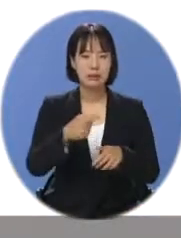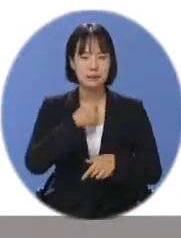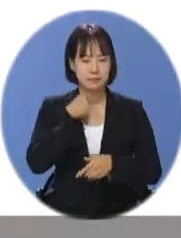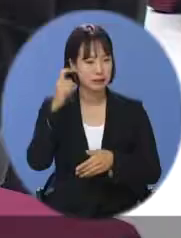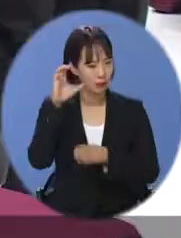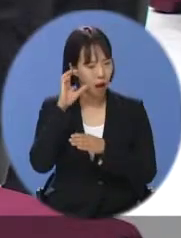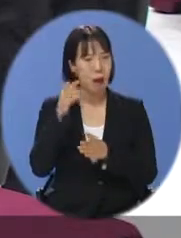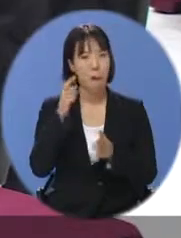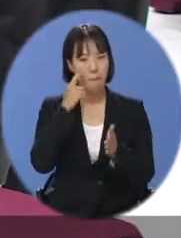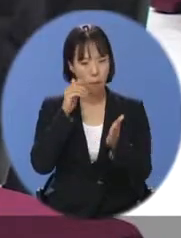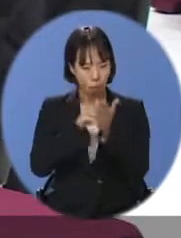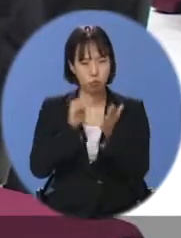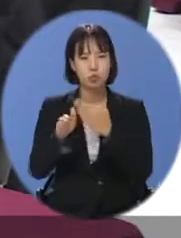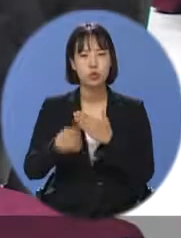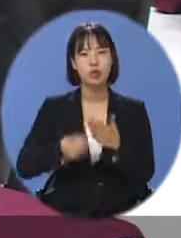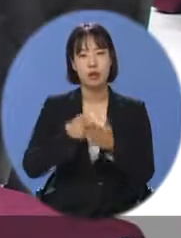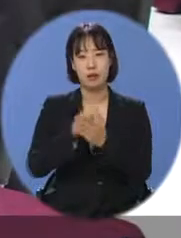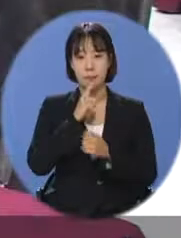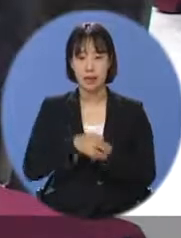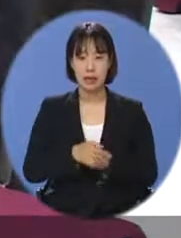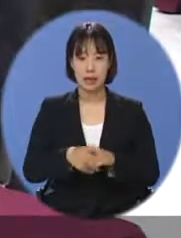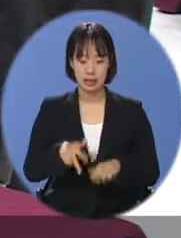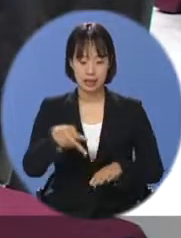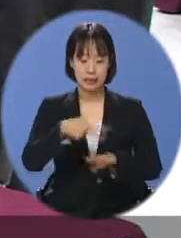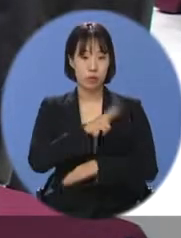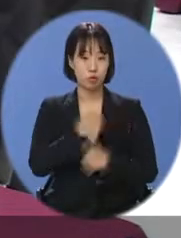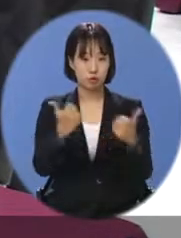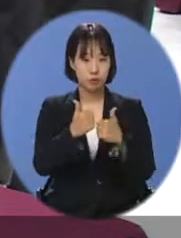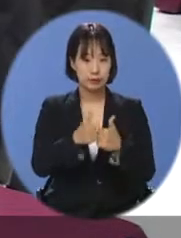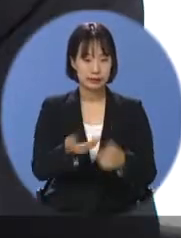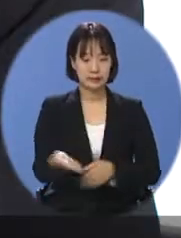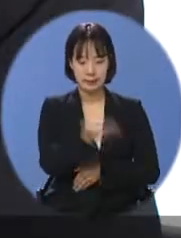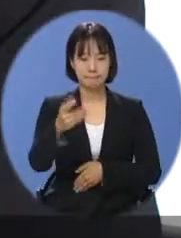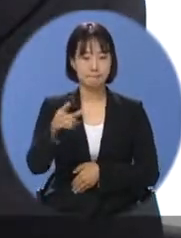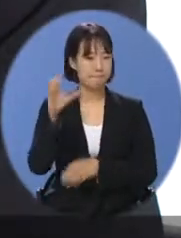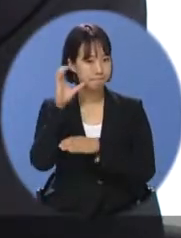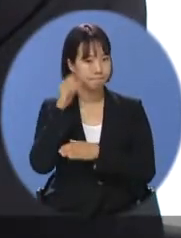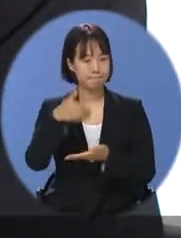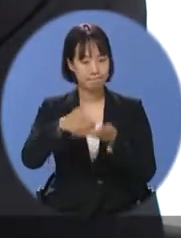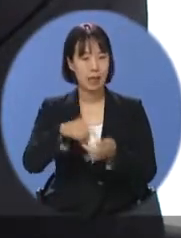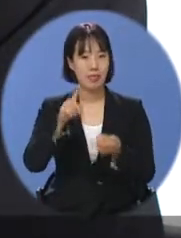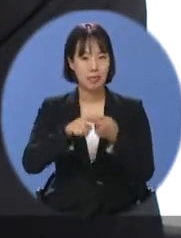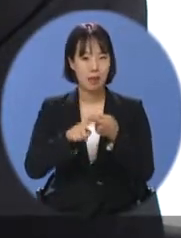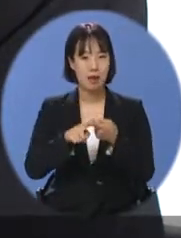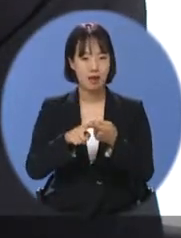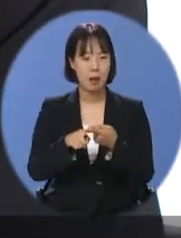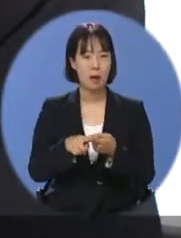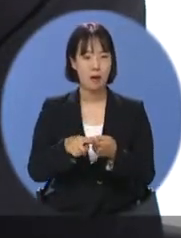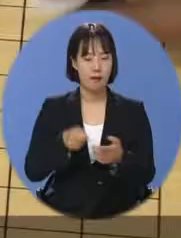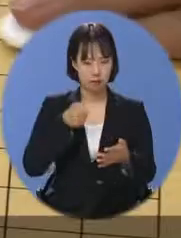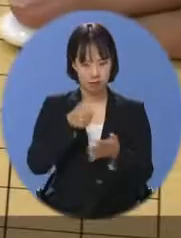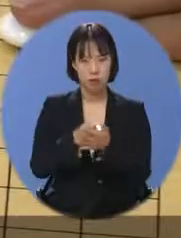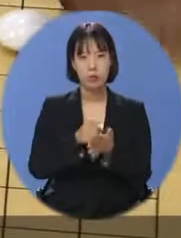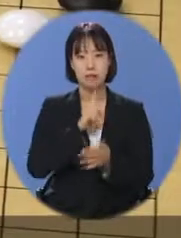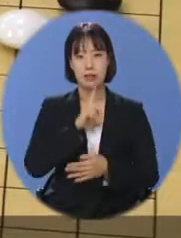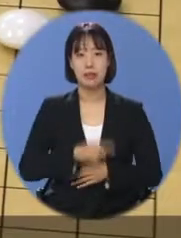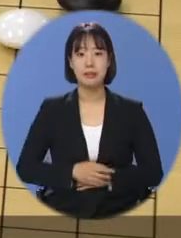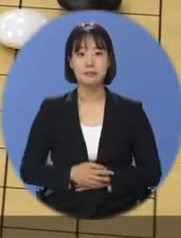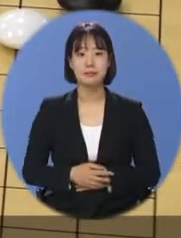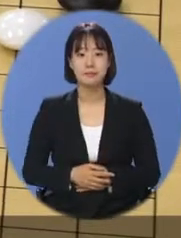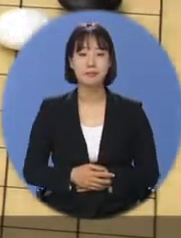밝혔습니다. 신안군 의회는 주민 의견 수렴 등을 거쳐 다음 달에 황금 바둑판 조례안을 처리할 예정입니다.